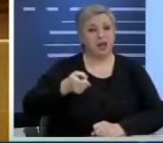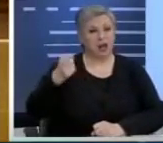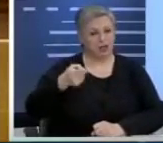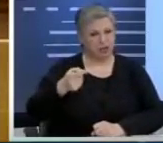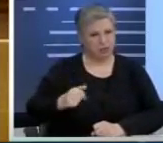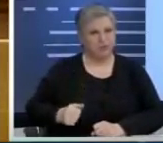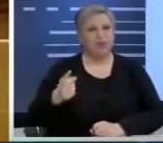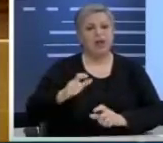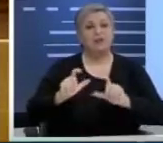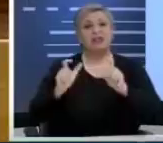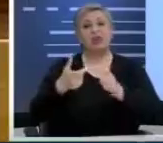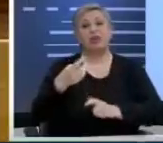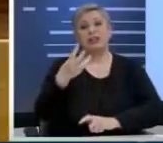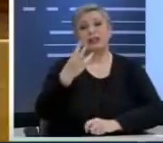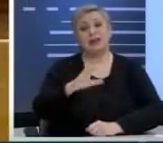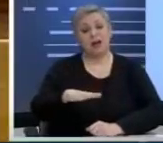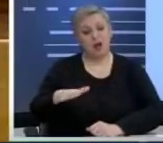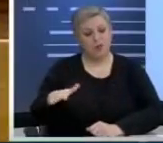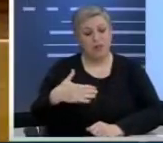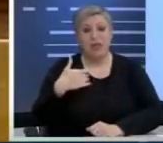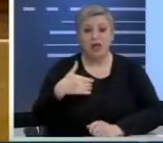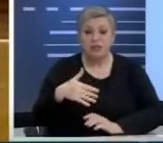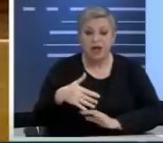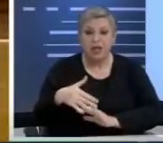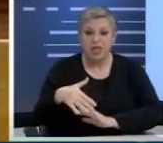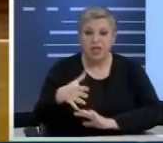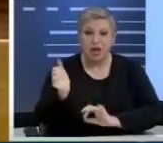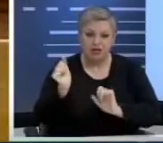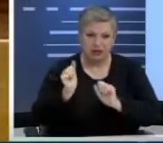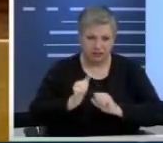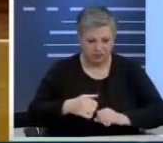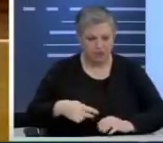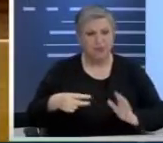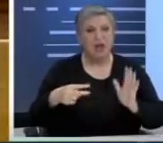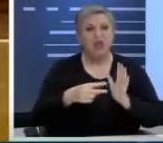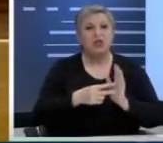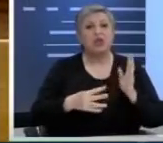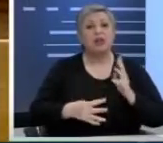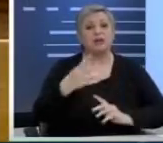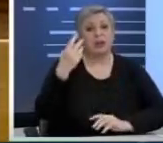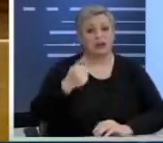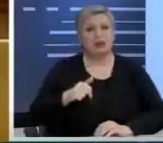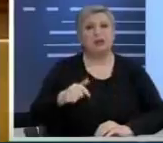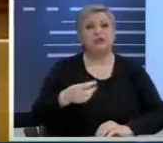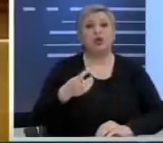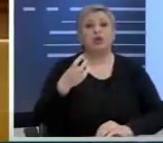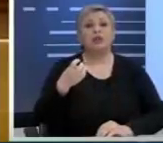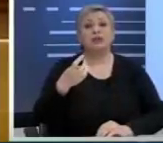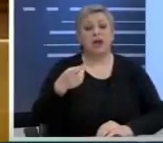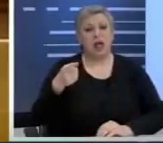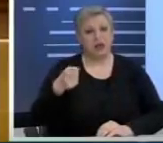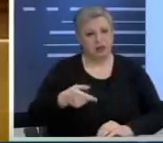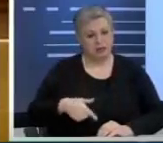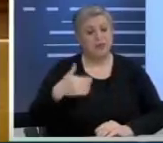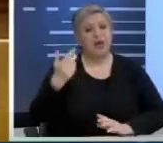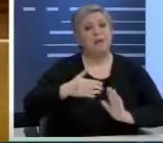τις οικογένειες με τρία παιδιά είχαν αυτό το κίνδυνο. Το 2014 το έχετε πάει 30. Εμείς το φτάσαμε